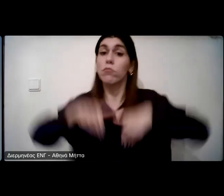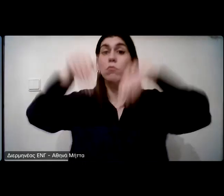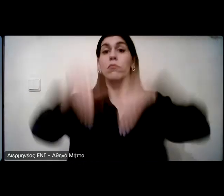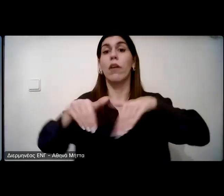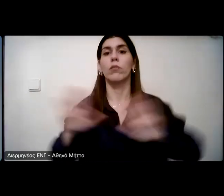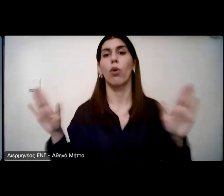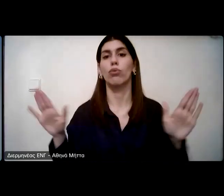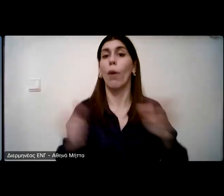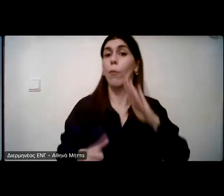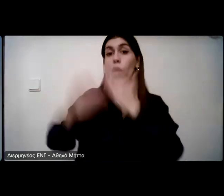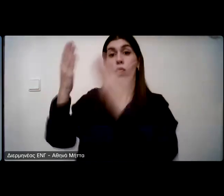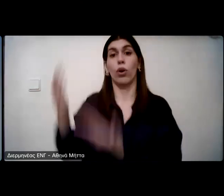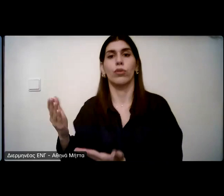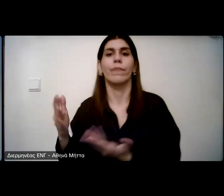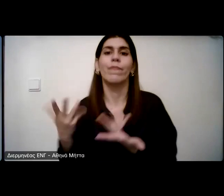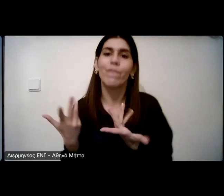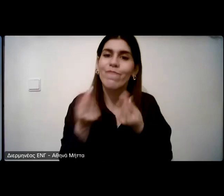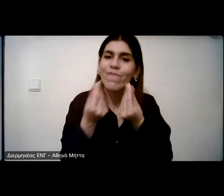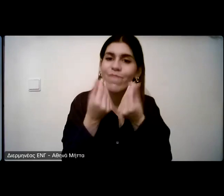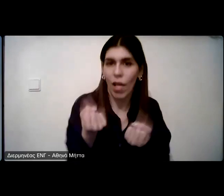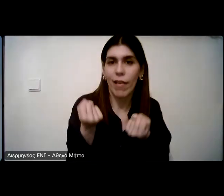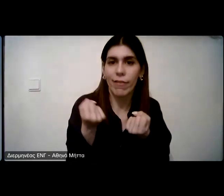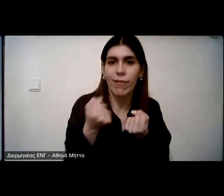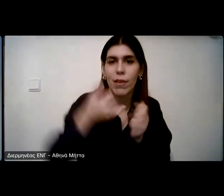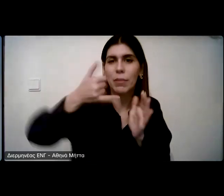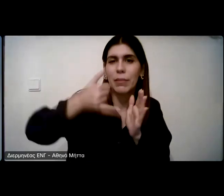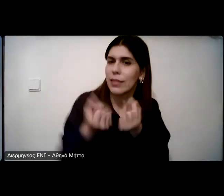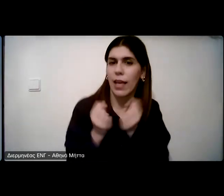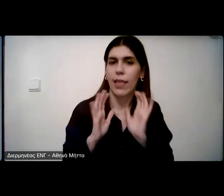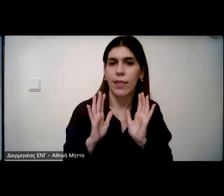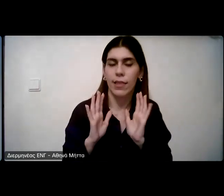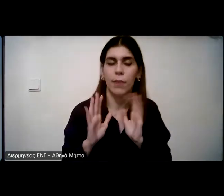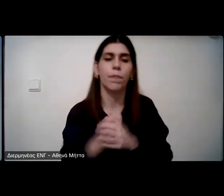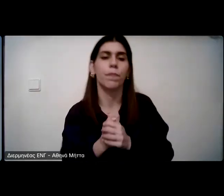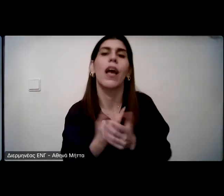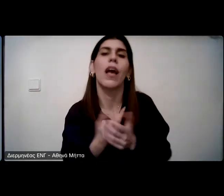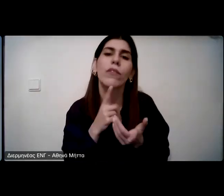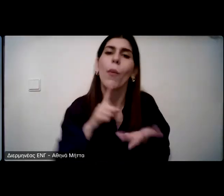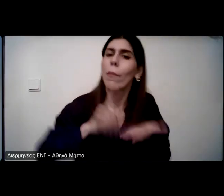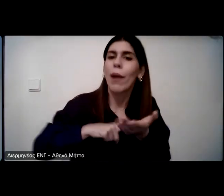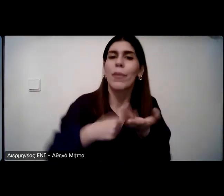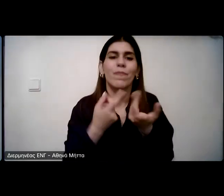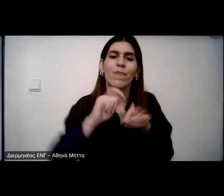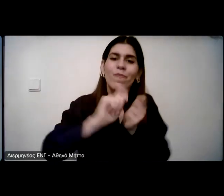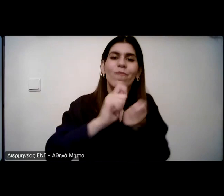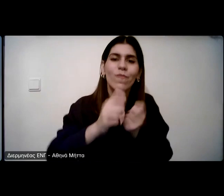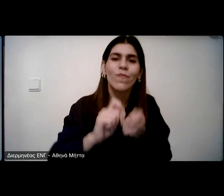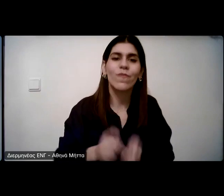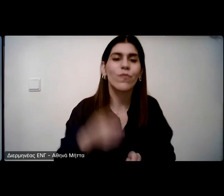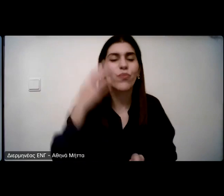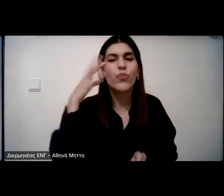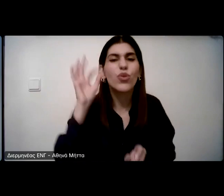και των δύο, ο οποίος μεταξύ άλλων συνδράμει στο να αποφευθούν υπερβολικά περίπλοκες